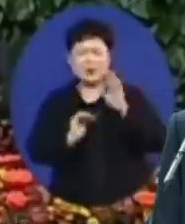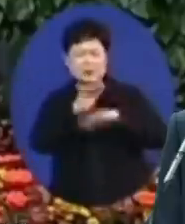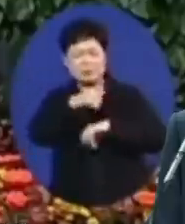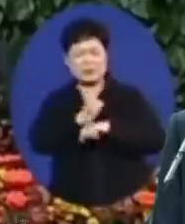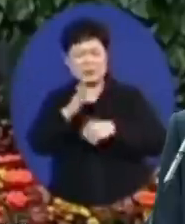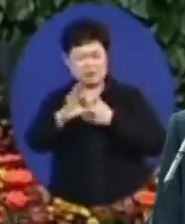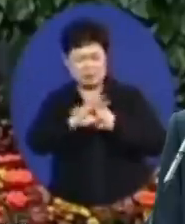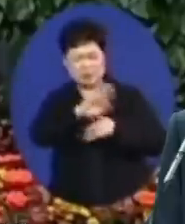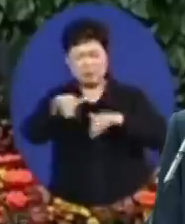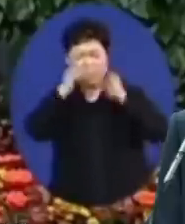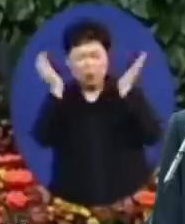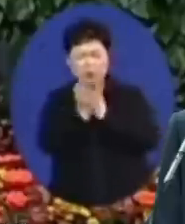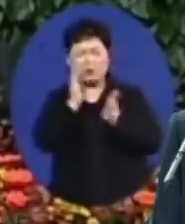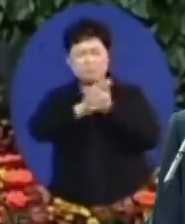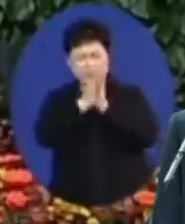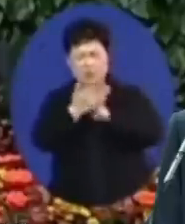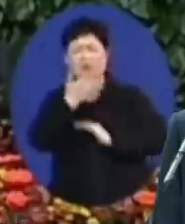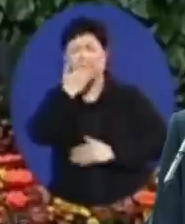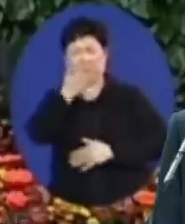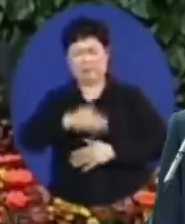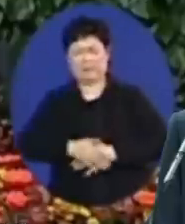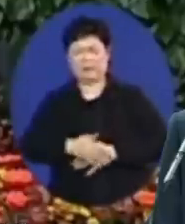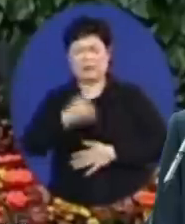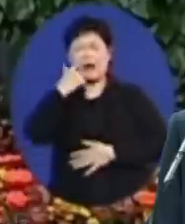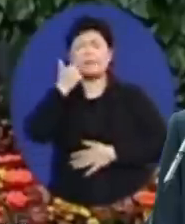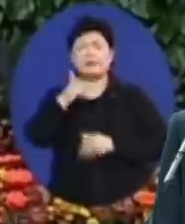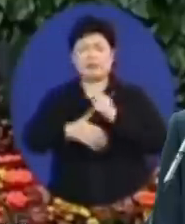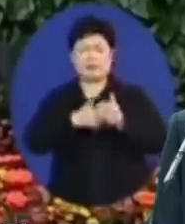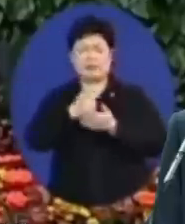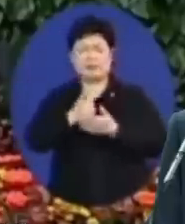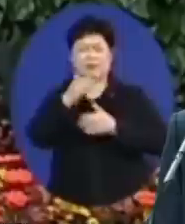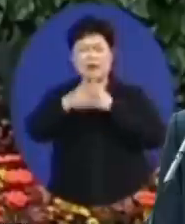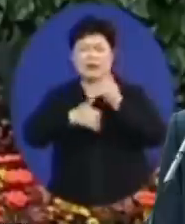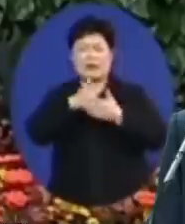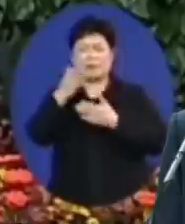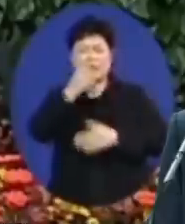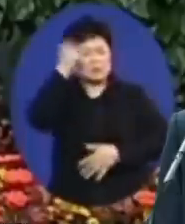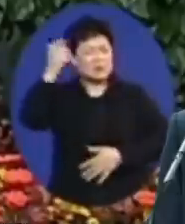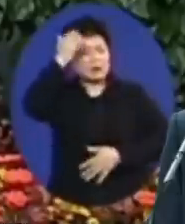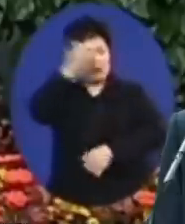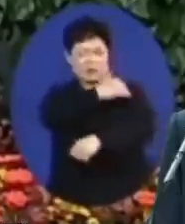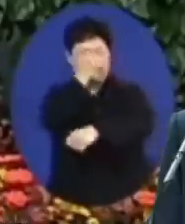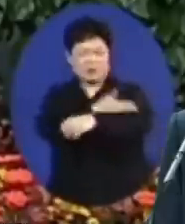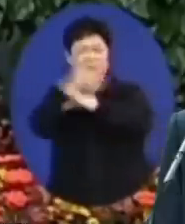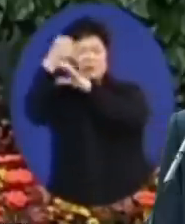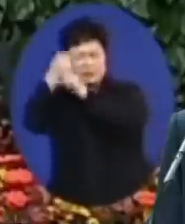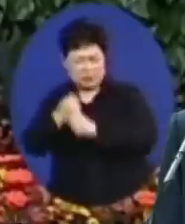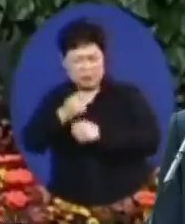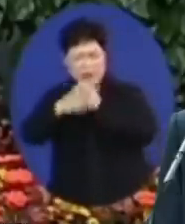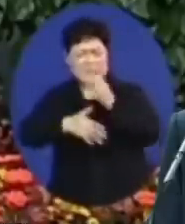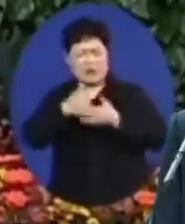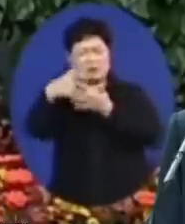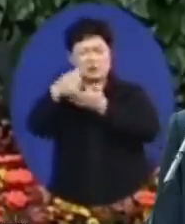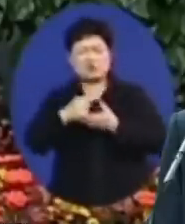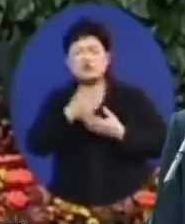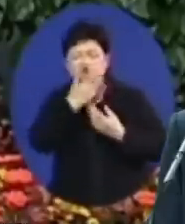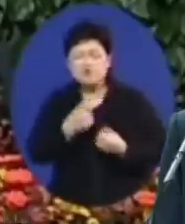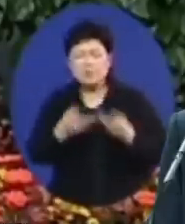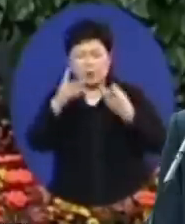우리 모두가 다 변화되는 것입니다. 내 아버지 하나님, 하나님의 성령의 능력을 의지하고 하나님이 주신 축복을